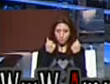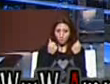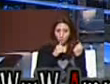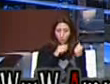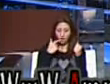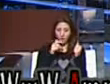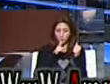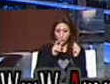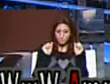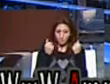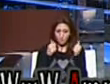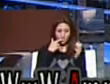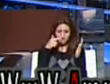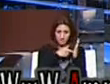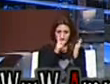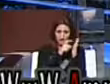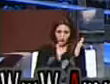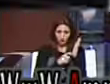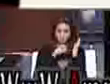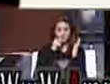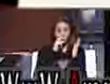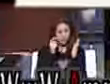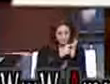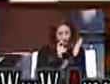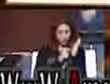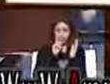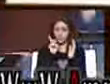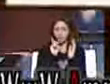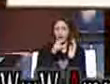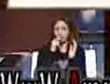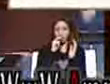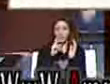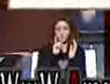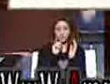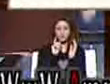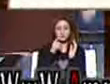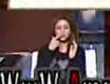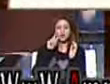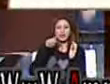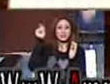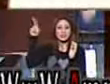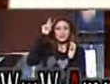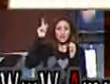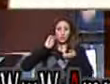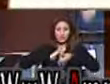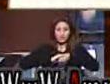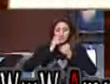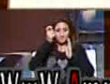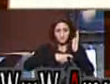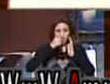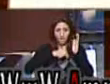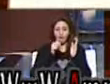القانون المصري، القانون المصري مفيش فيه حاجه بهذا الشكل، لكن المواثيق الدوليه اللي موقعه عليها مصر بتحرم